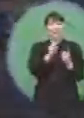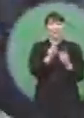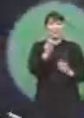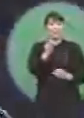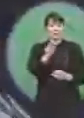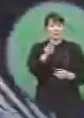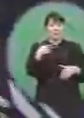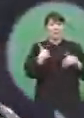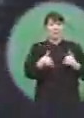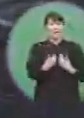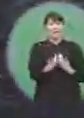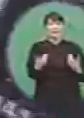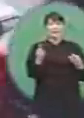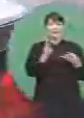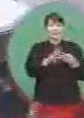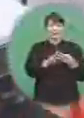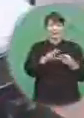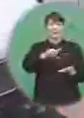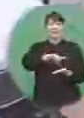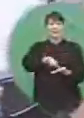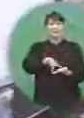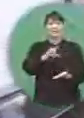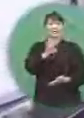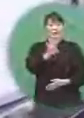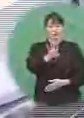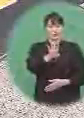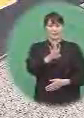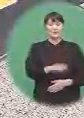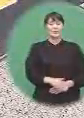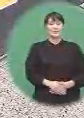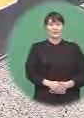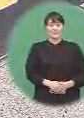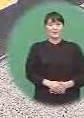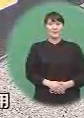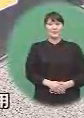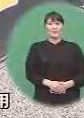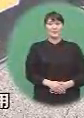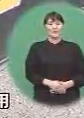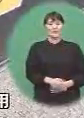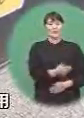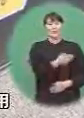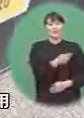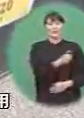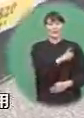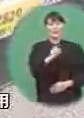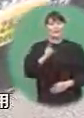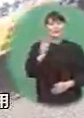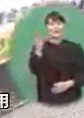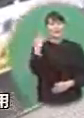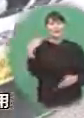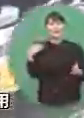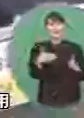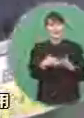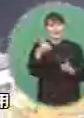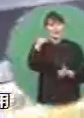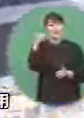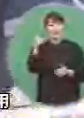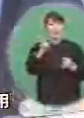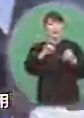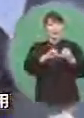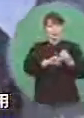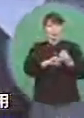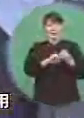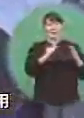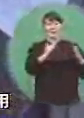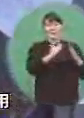木来たの4つの地区です乗り合いタクシーは前日までに電話で予約し自宅から